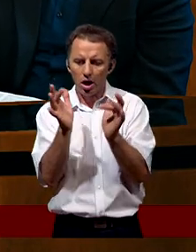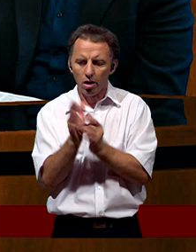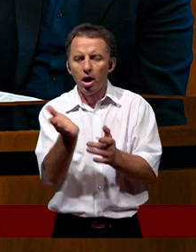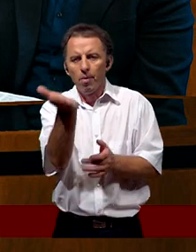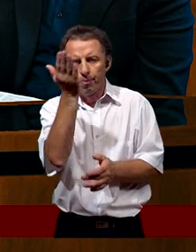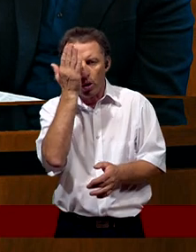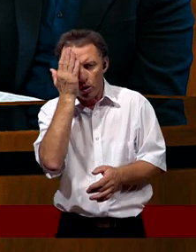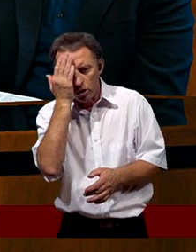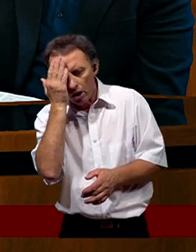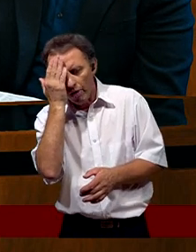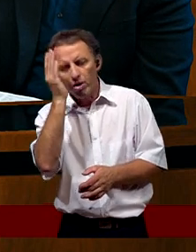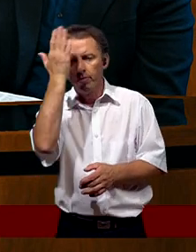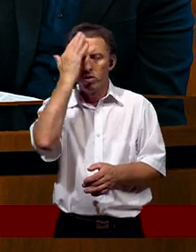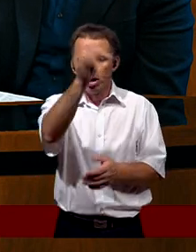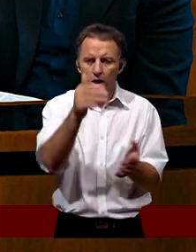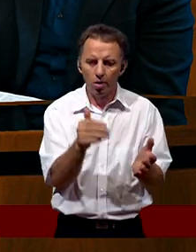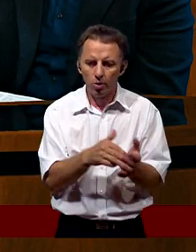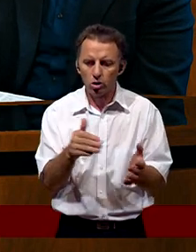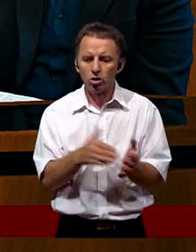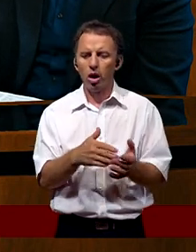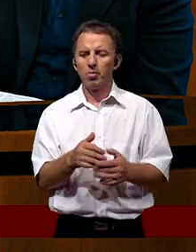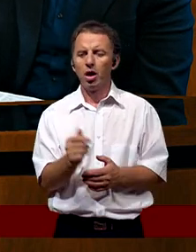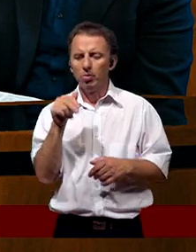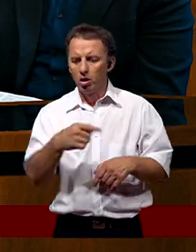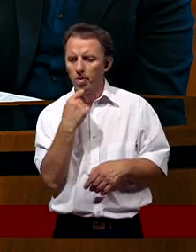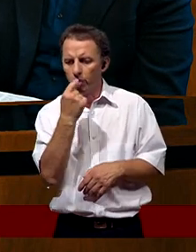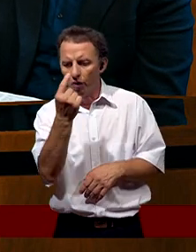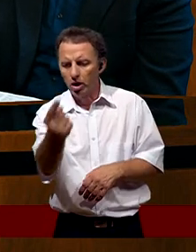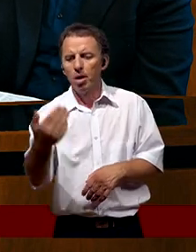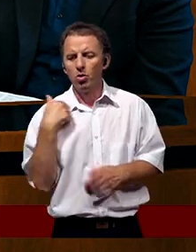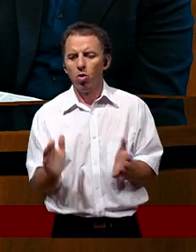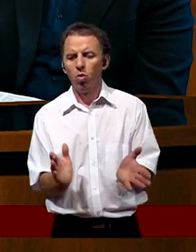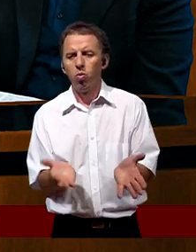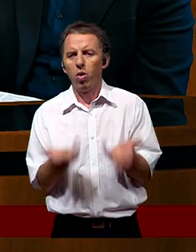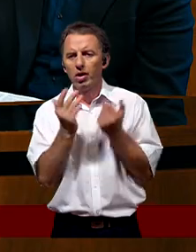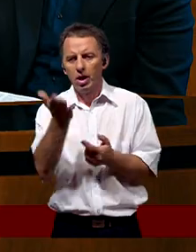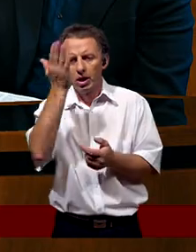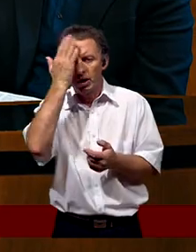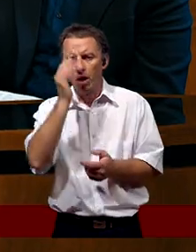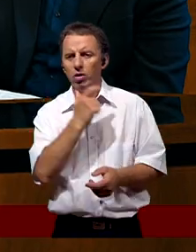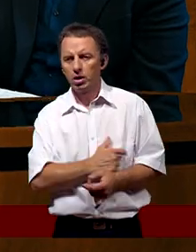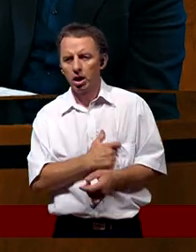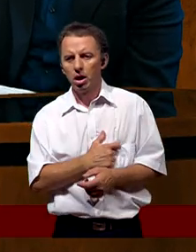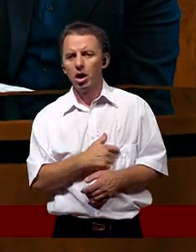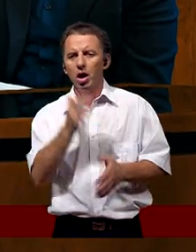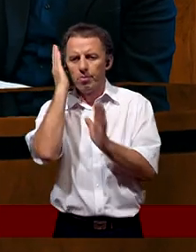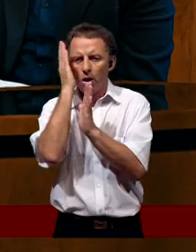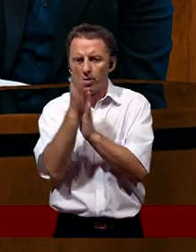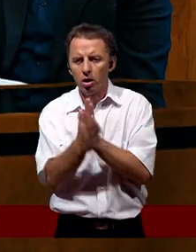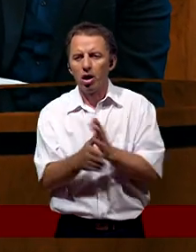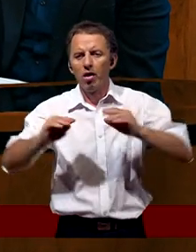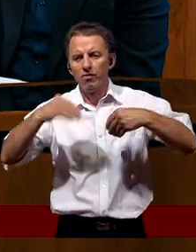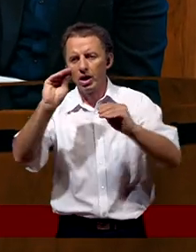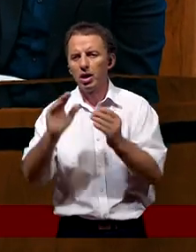On poznawał człowieka, poznawał jego potrzeby. Można było powiedzieć, było mu łatwiej, bo znał serca, a może po